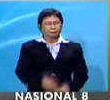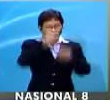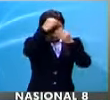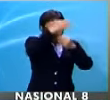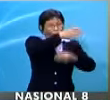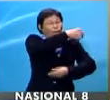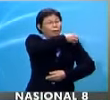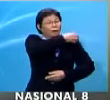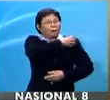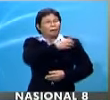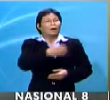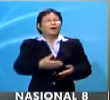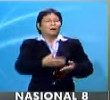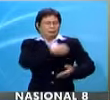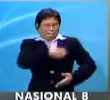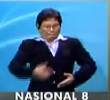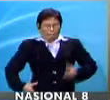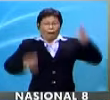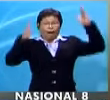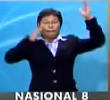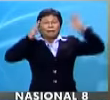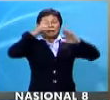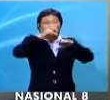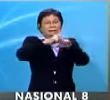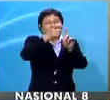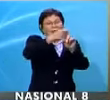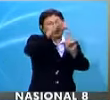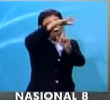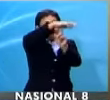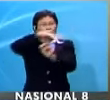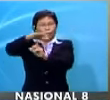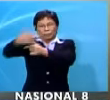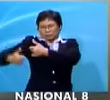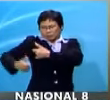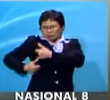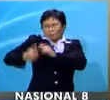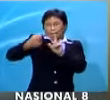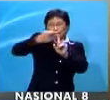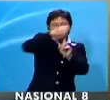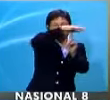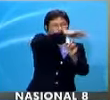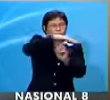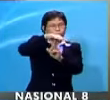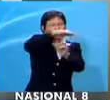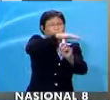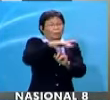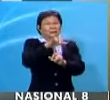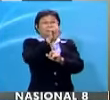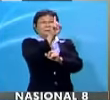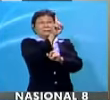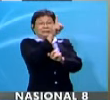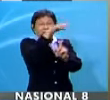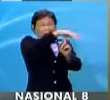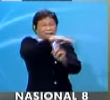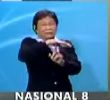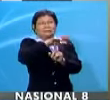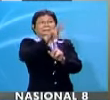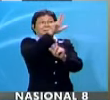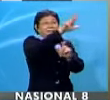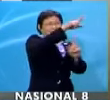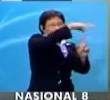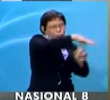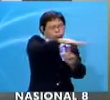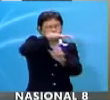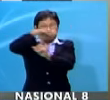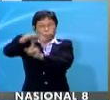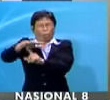terselamla Jaya tinggi Malaysia di Islamabad helikopter tentera Pakistan berkenaan adalah satu di antara tiga helikopter yang